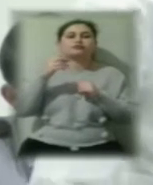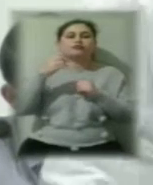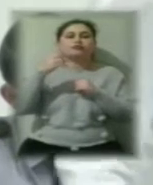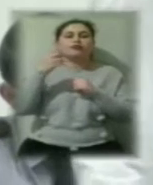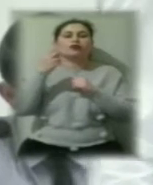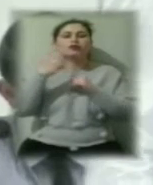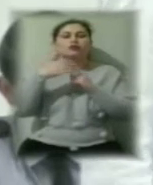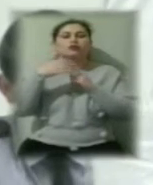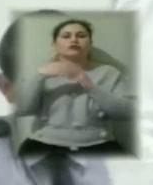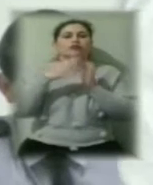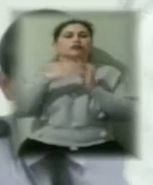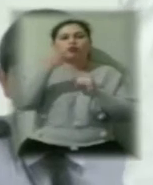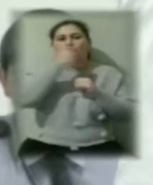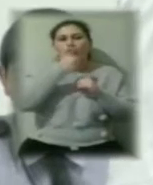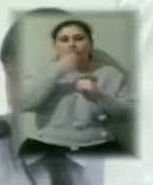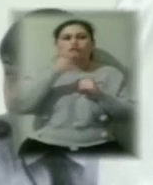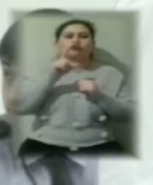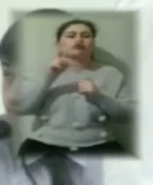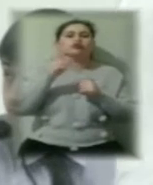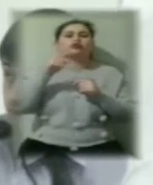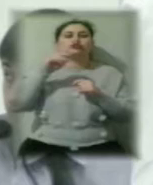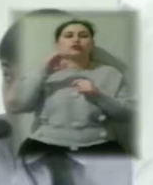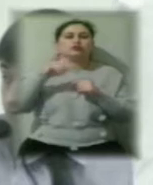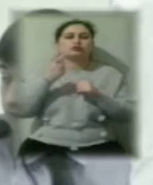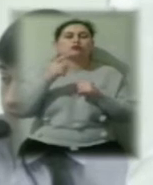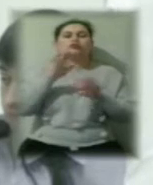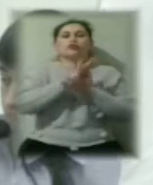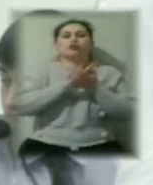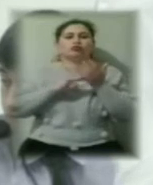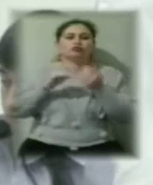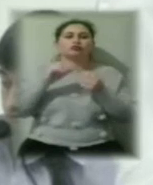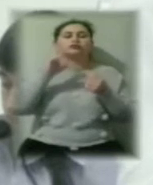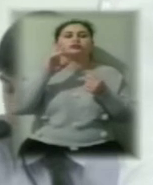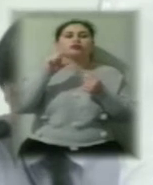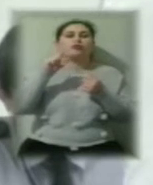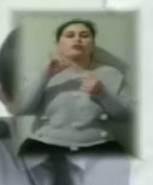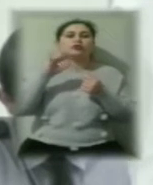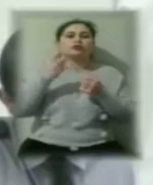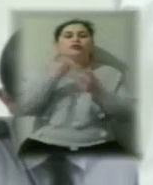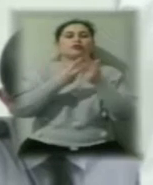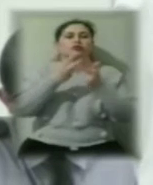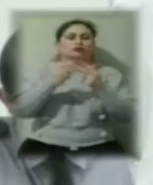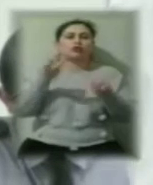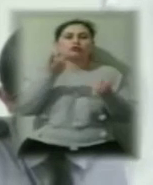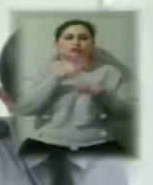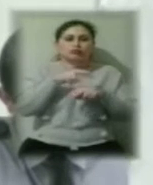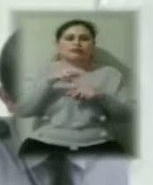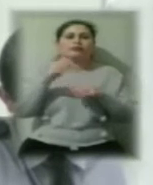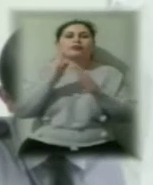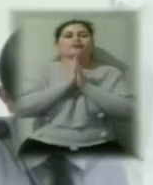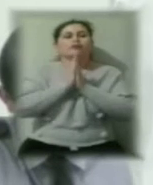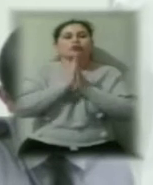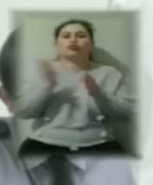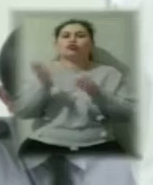16.09.19 року про саме в частині продовження запобіжного заходу у вигляді тримання під вартою відносно мого підзахисного Калініна і